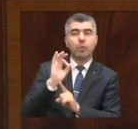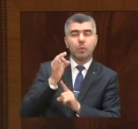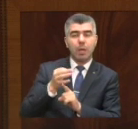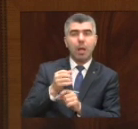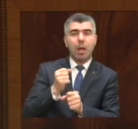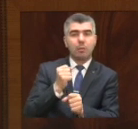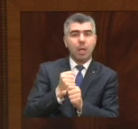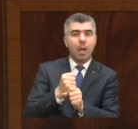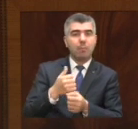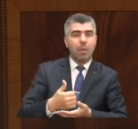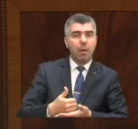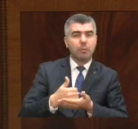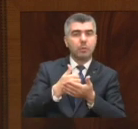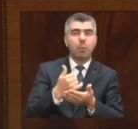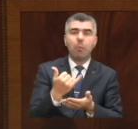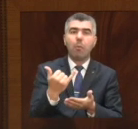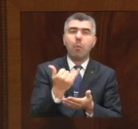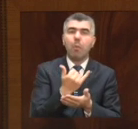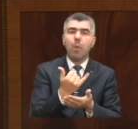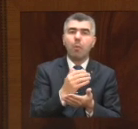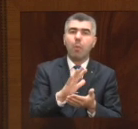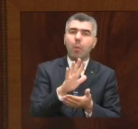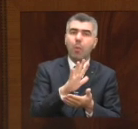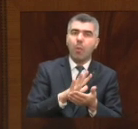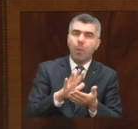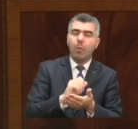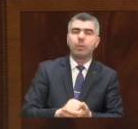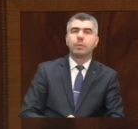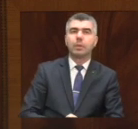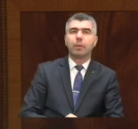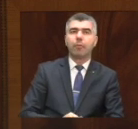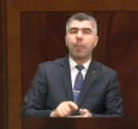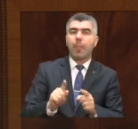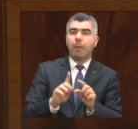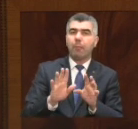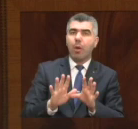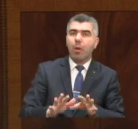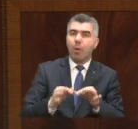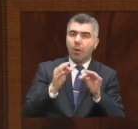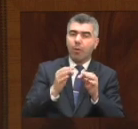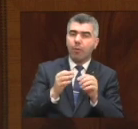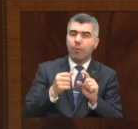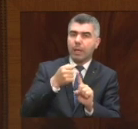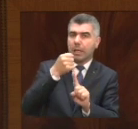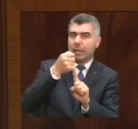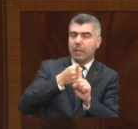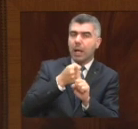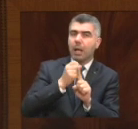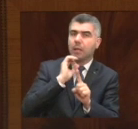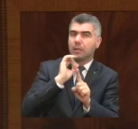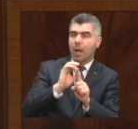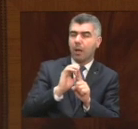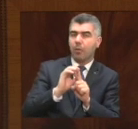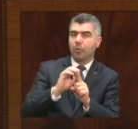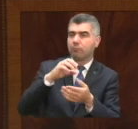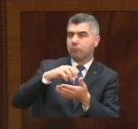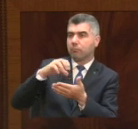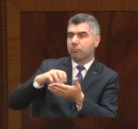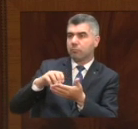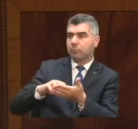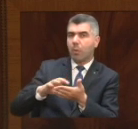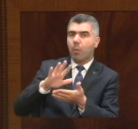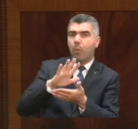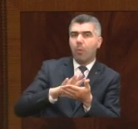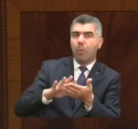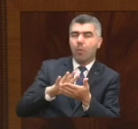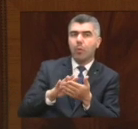وقرارات اليقين بقدرتكم وكفاءاتكم على تحقيق الاصلاحات العلميه العميقه في عمل وكاله حتى تكون في المستوى